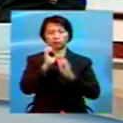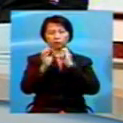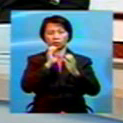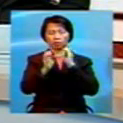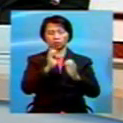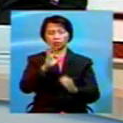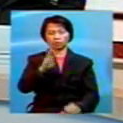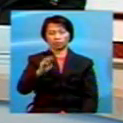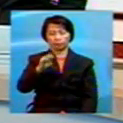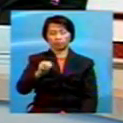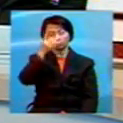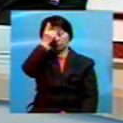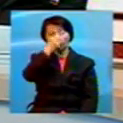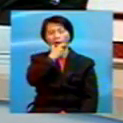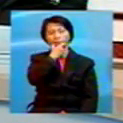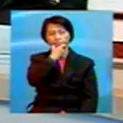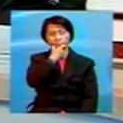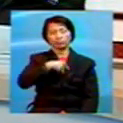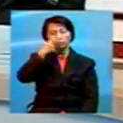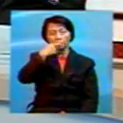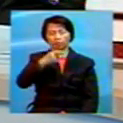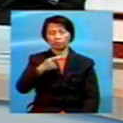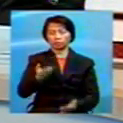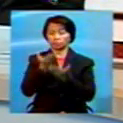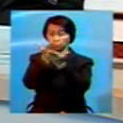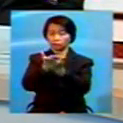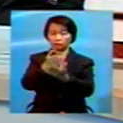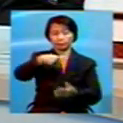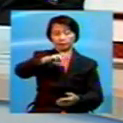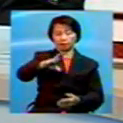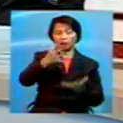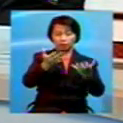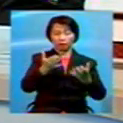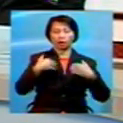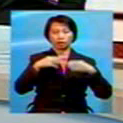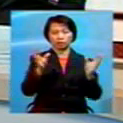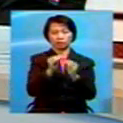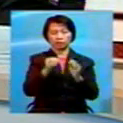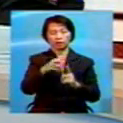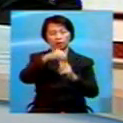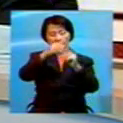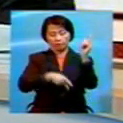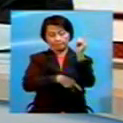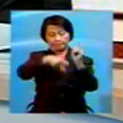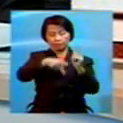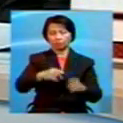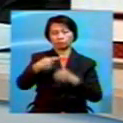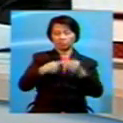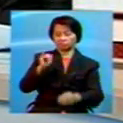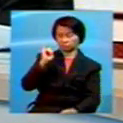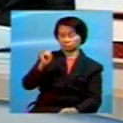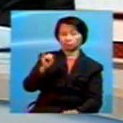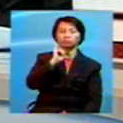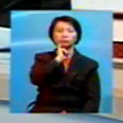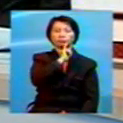multimedia Datuk Seri Ahmad shabri menyifatkan cadangan pembangkang untuk mengadakan sidang khas parlimen mengenai keganasan rejim